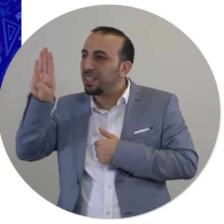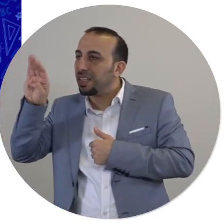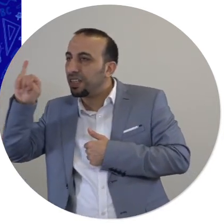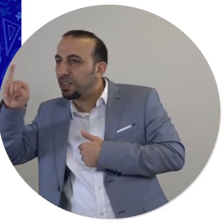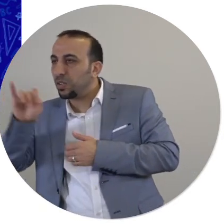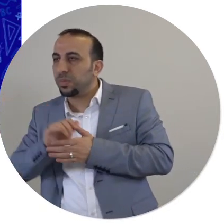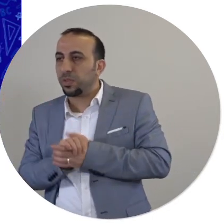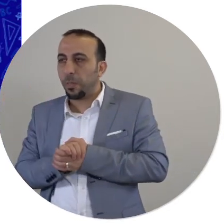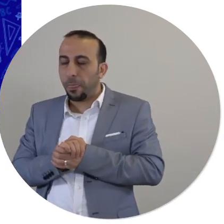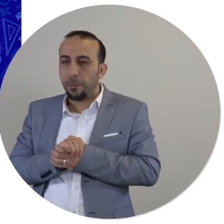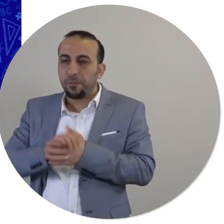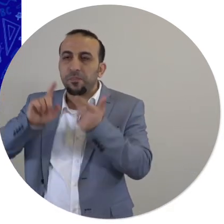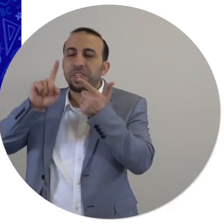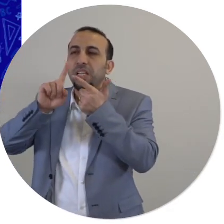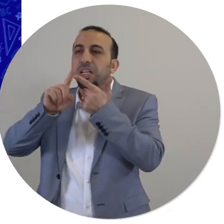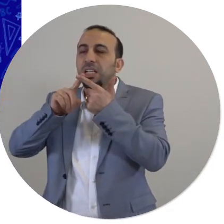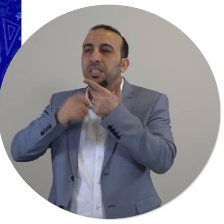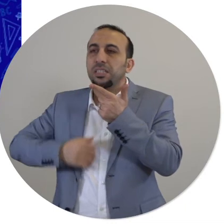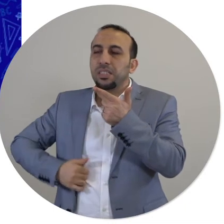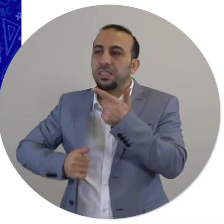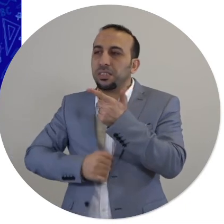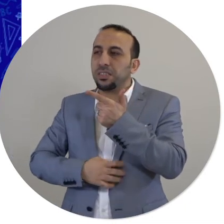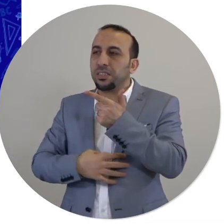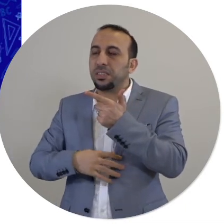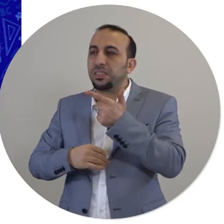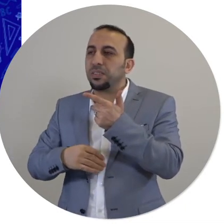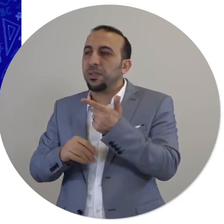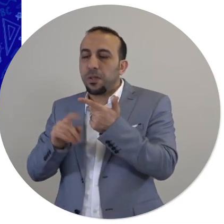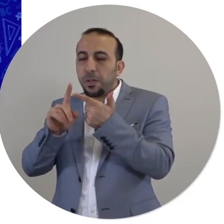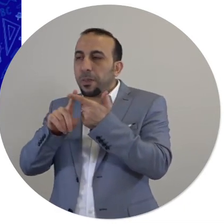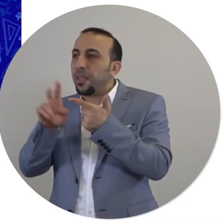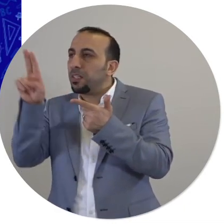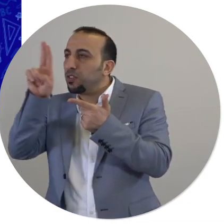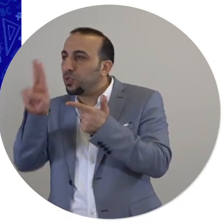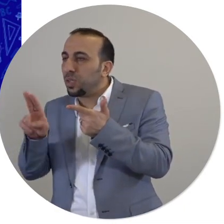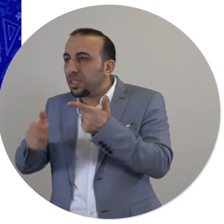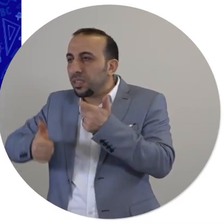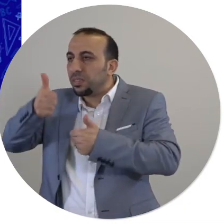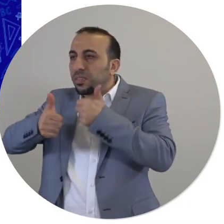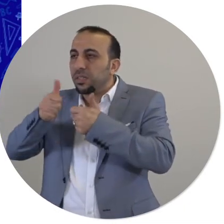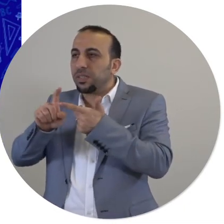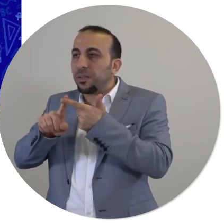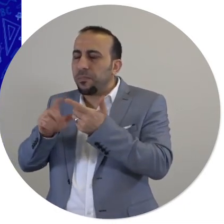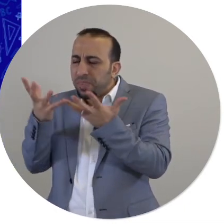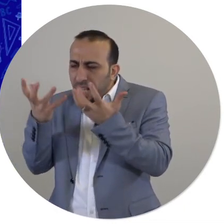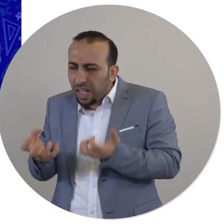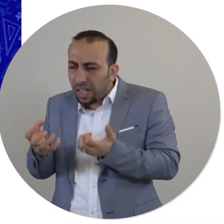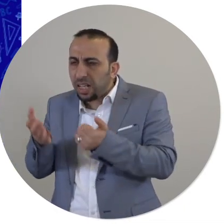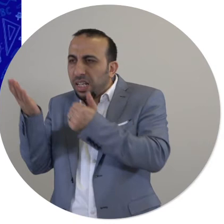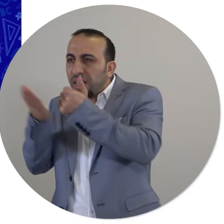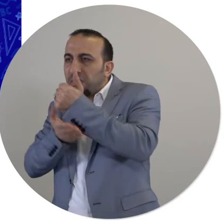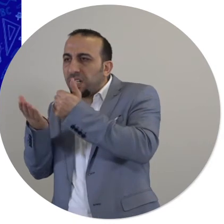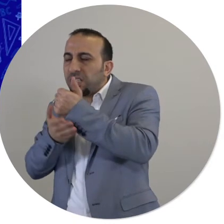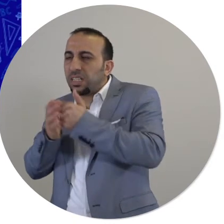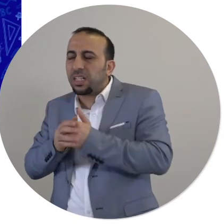الزراعية. سبق وذكرنا بأن الكثافة الزراعية هي عبارة عن عدد السكان الزراعيين تقسيم مساحة الأراضي الزراعية.